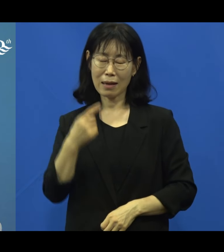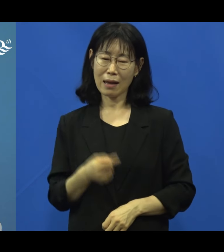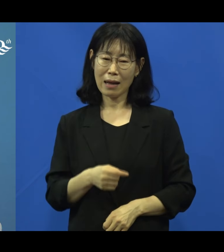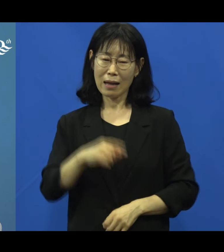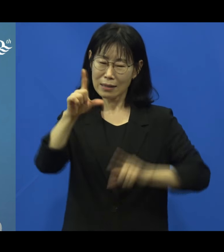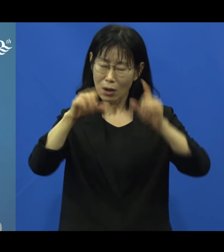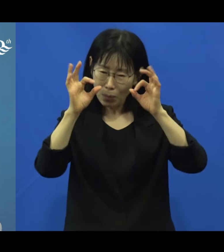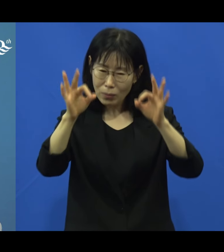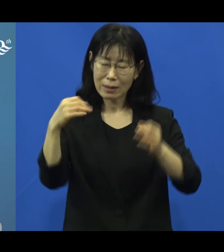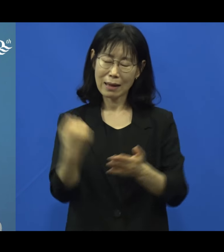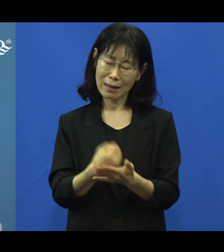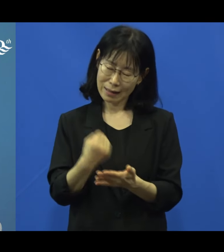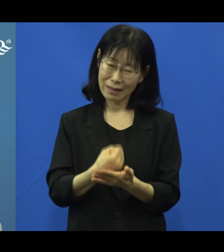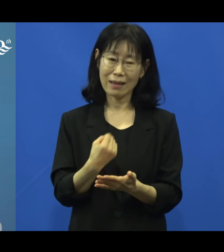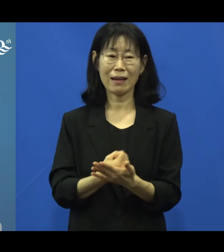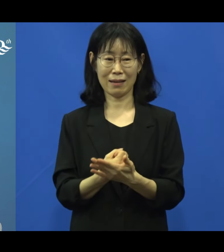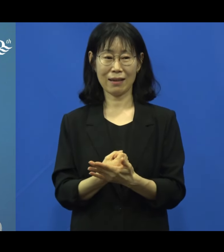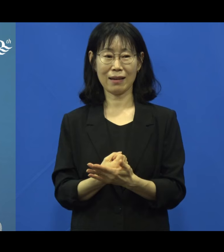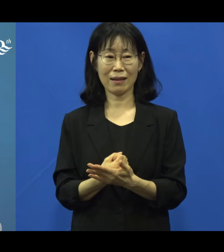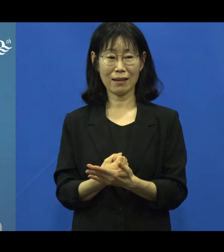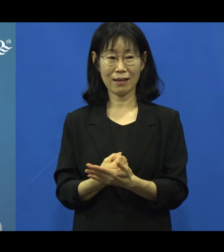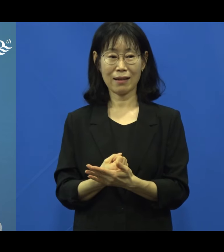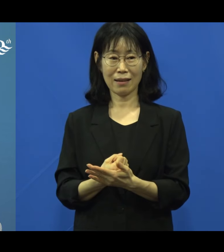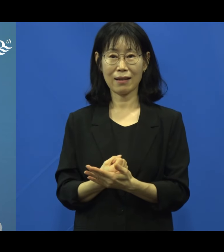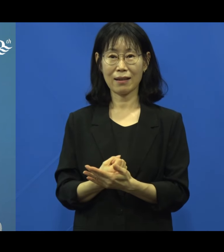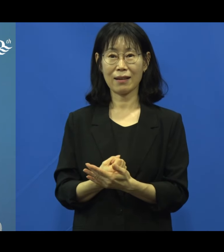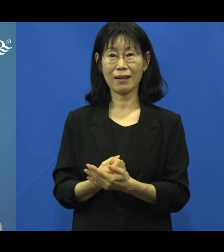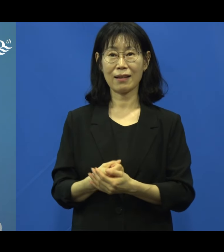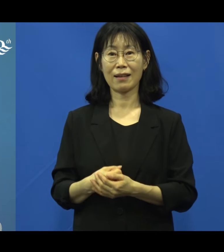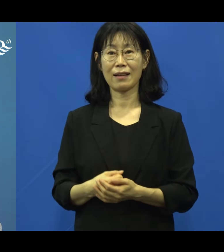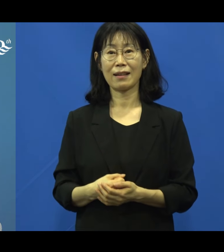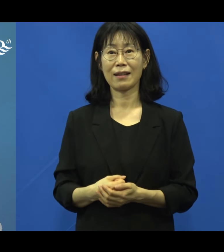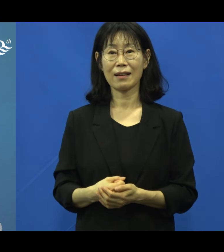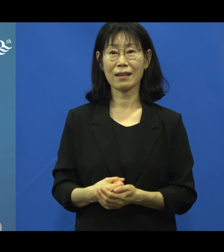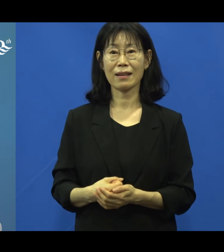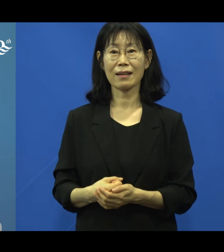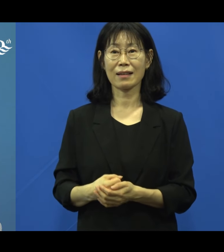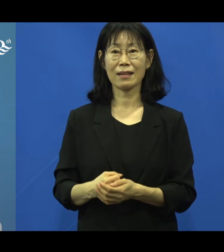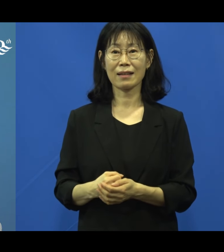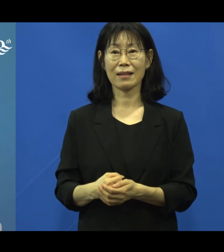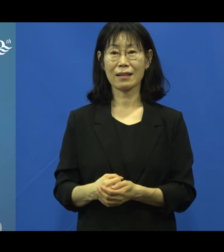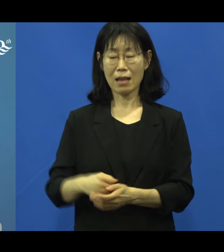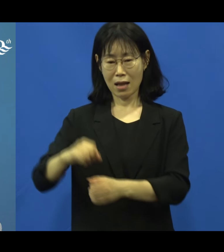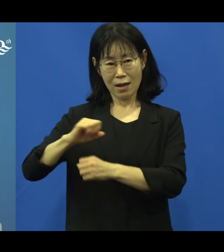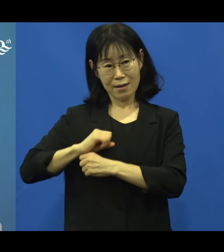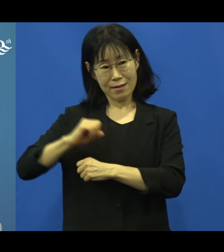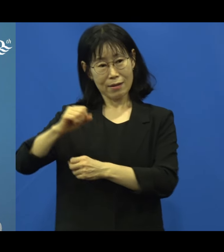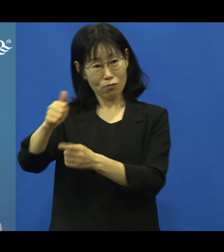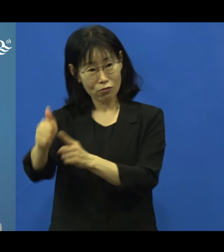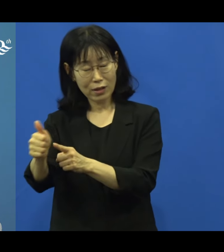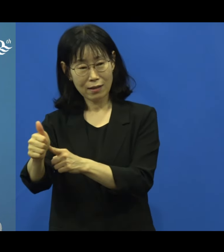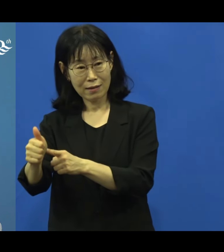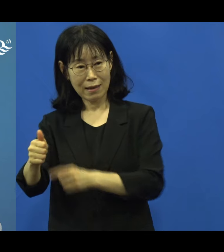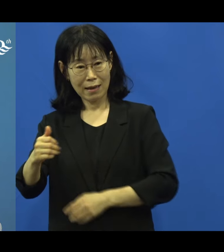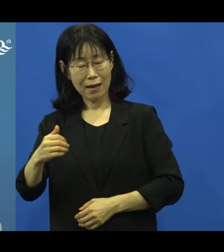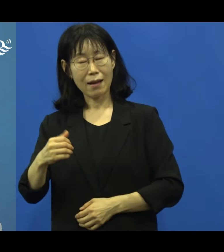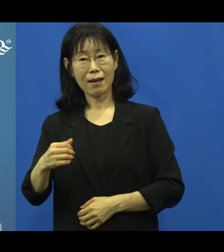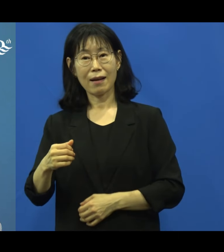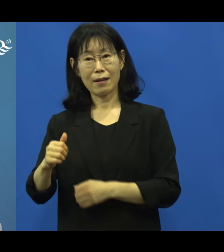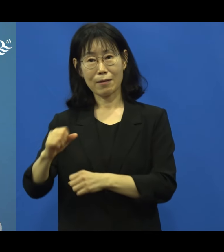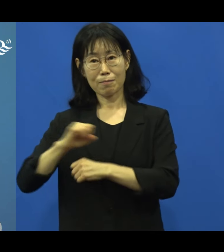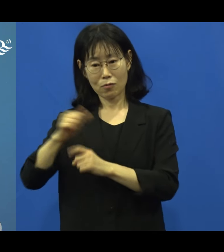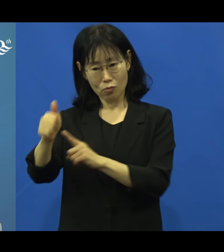거죠. 그는 여전히 자신의 주유의 방법이나 길이 자신에게 있다고 믿는 거죠. 우리나라 강물이